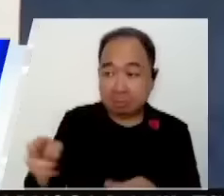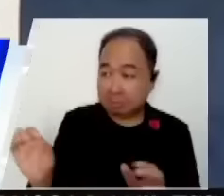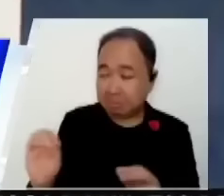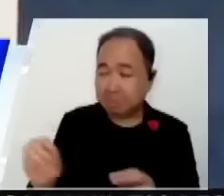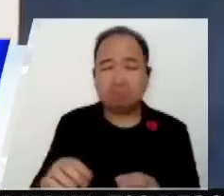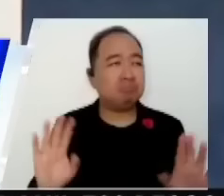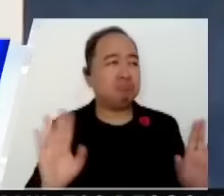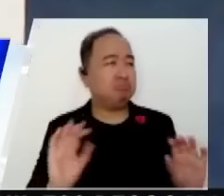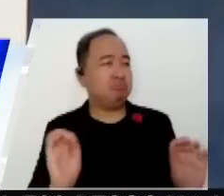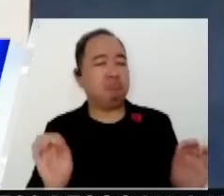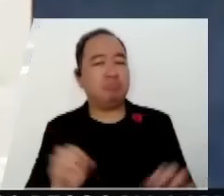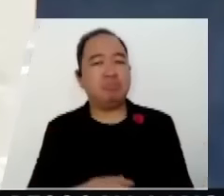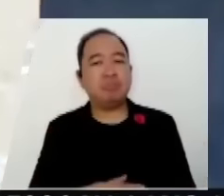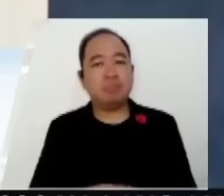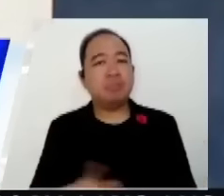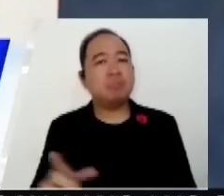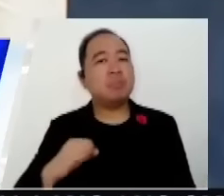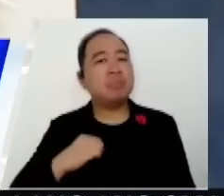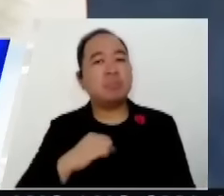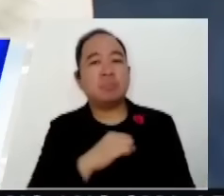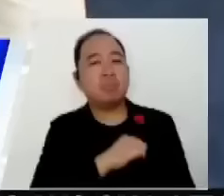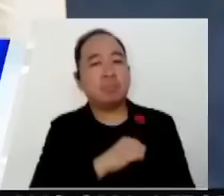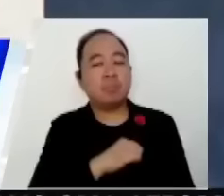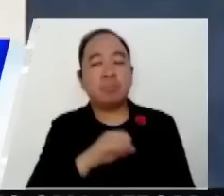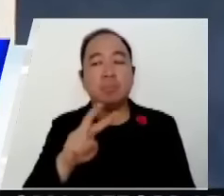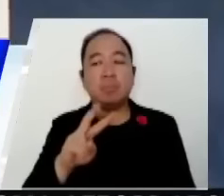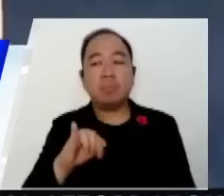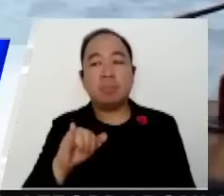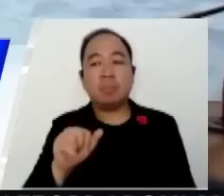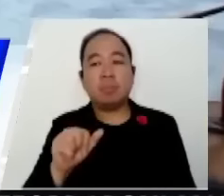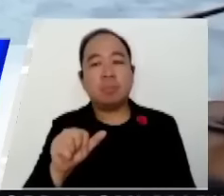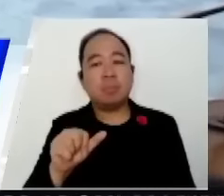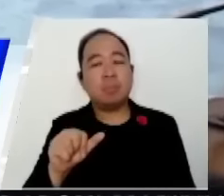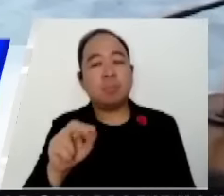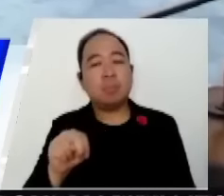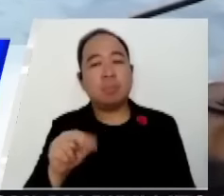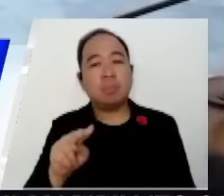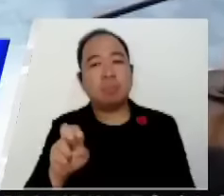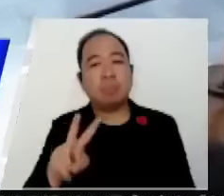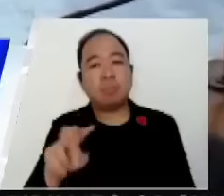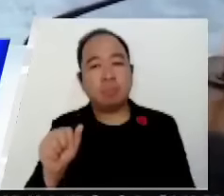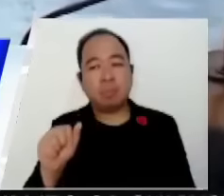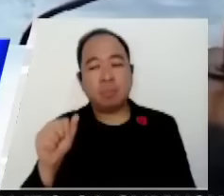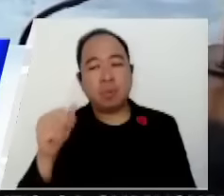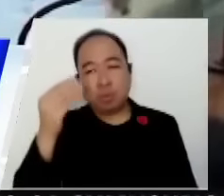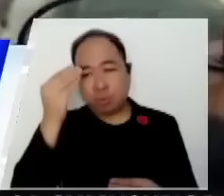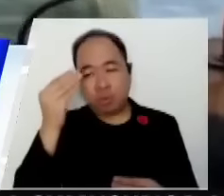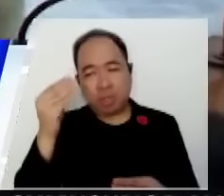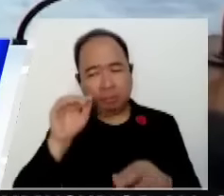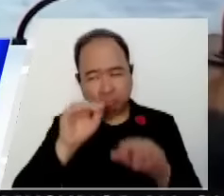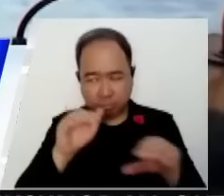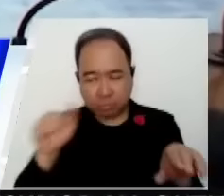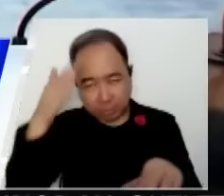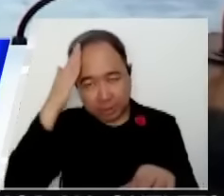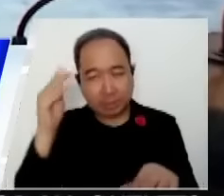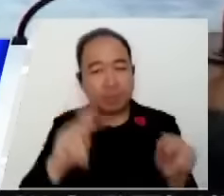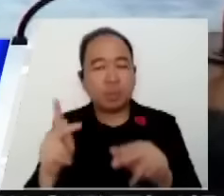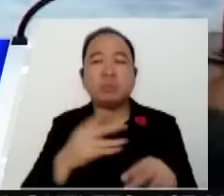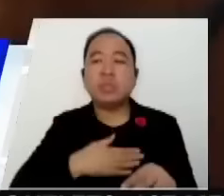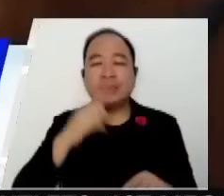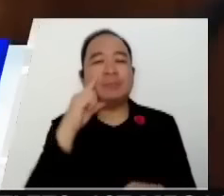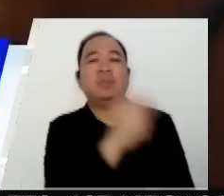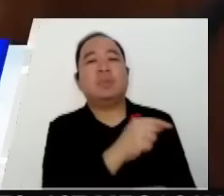Si Senate Majority Leader Joel Villanueva na nawagan naman sa publiko na i-report ang mga umano'y suhol kapalit ng pirma para sa charter